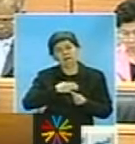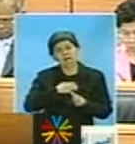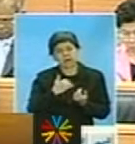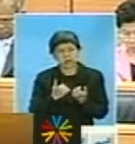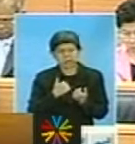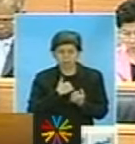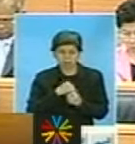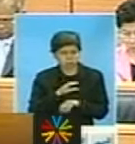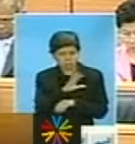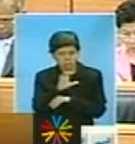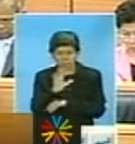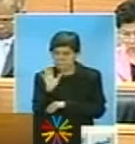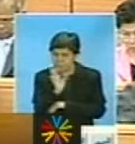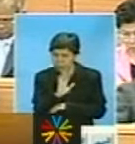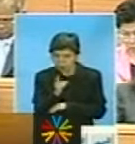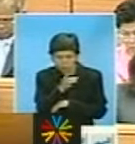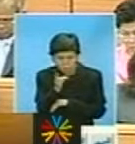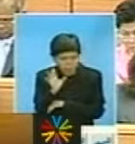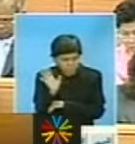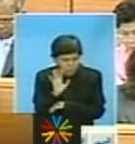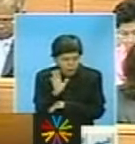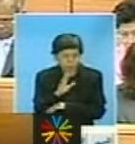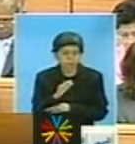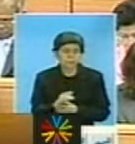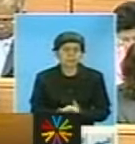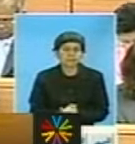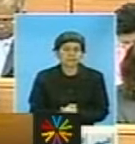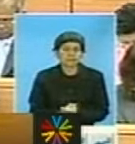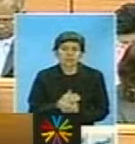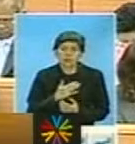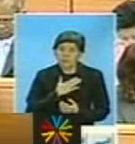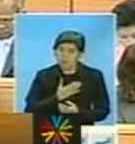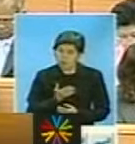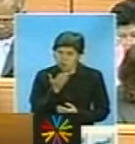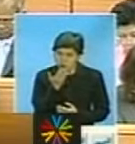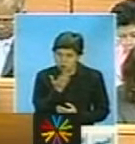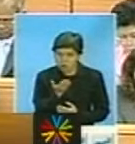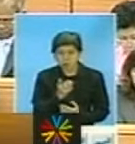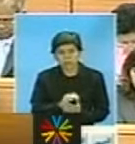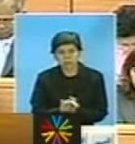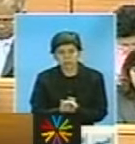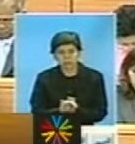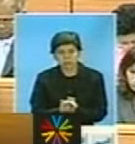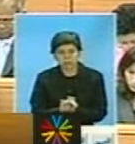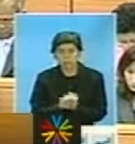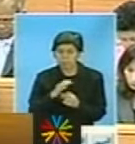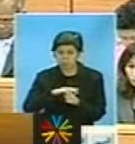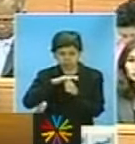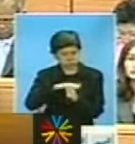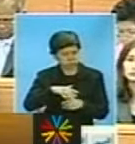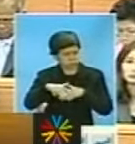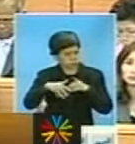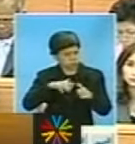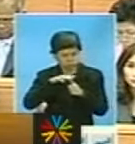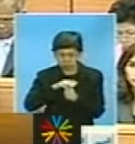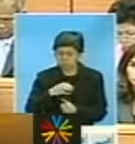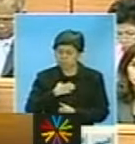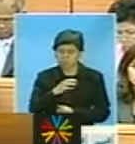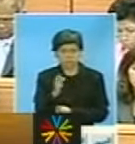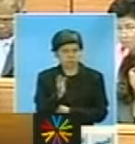และอย่าหลอกกันขอร้องก็คือว่าอย่าข่มเหงน้ำใจประชาชน